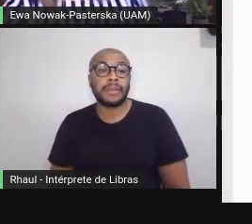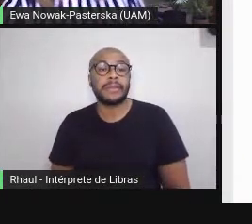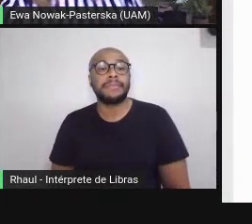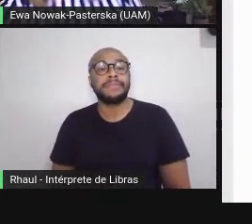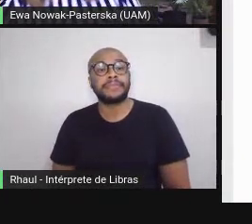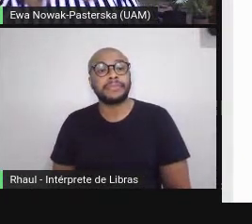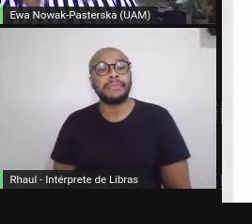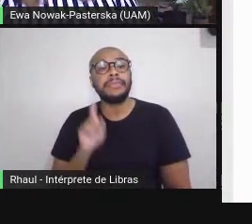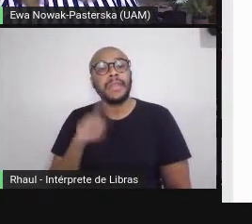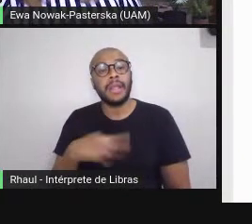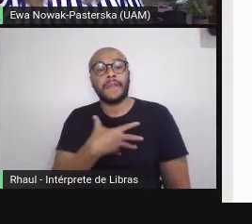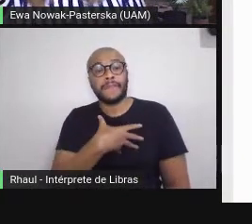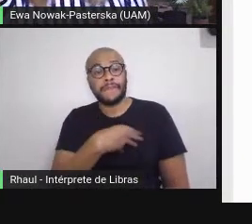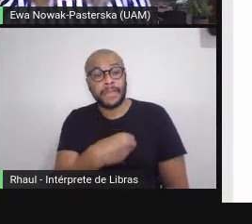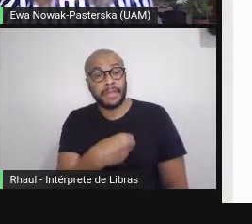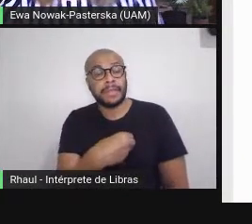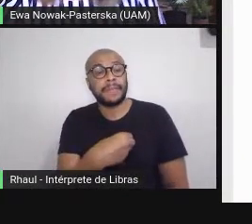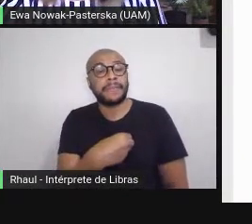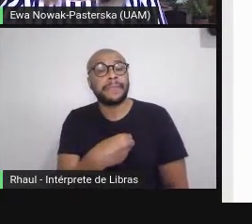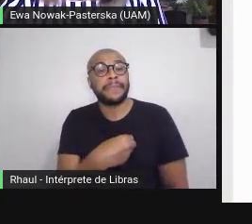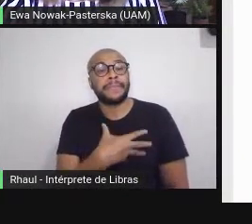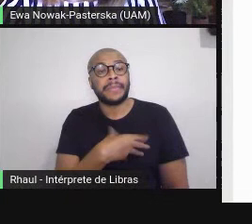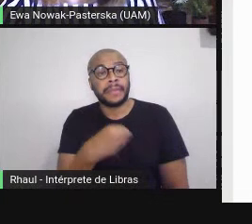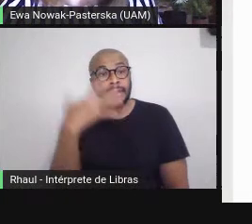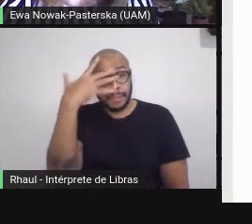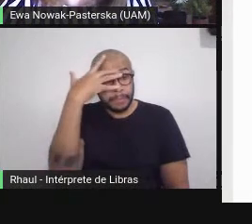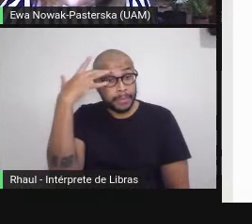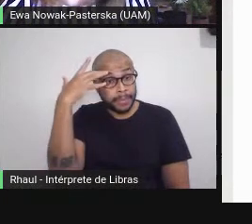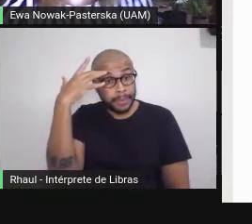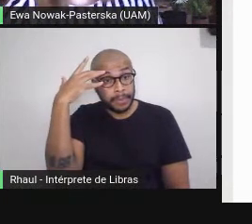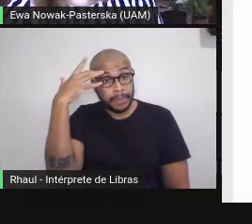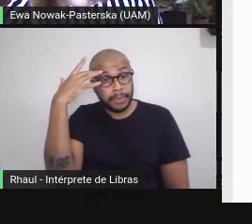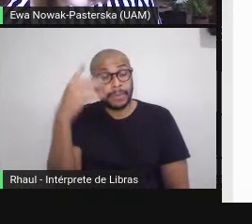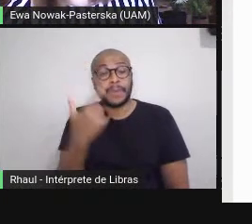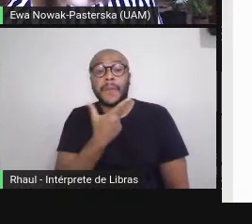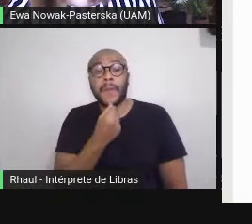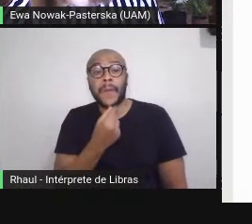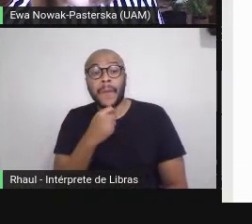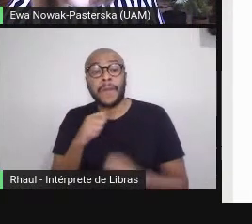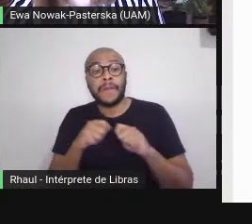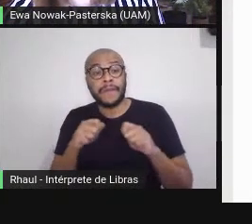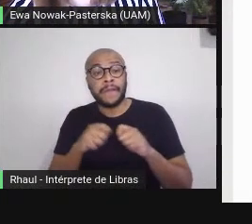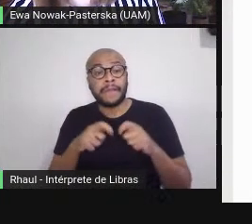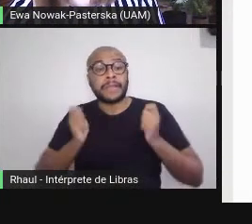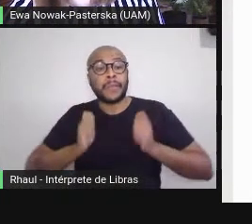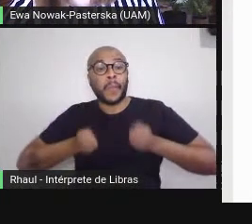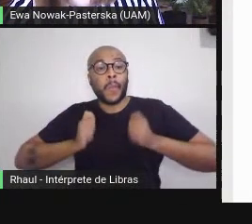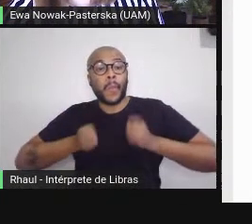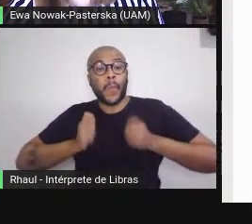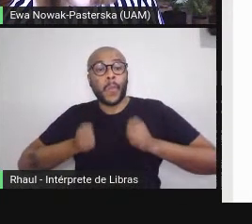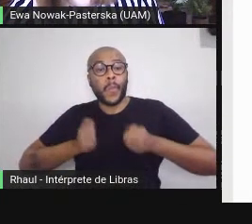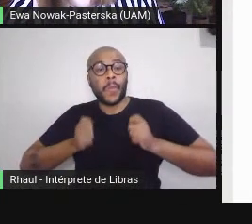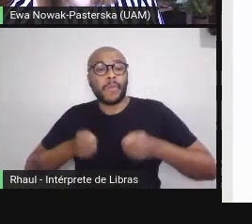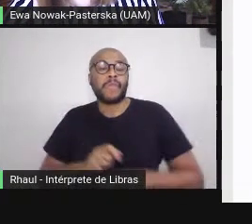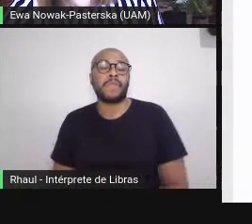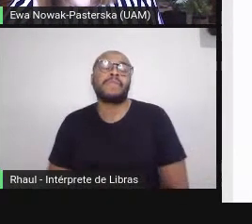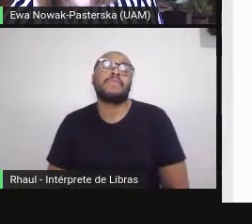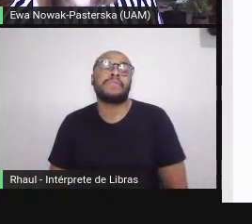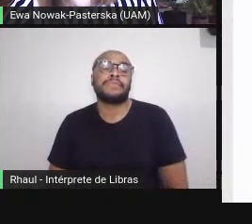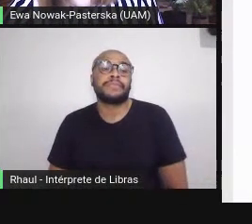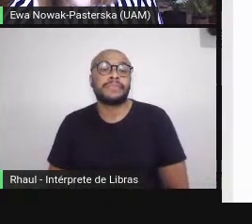Kołodziejczyk seria o filho da pessoa, do homem que fazia carroças. E